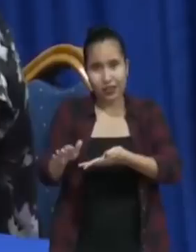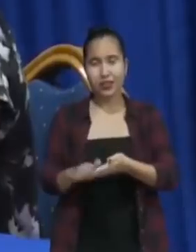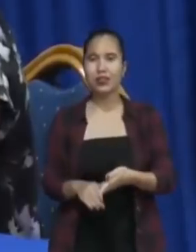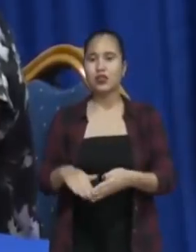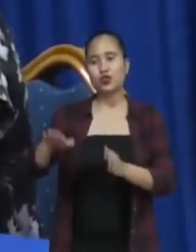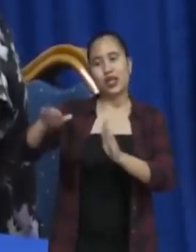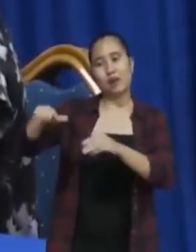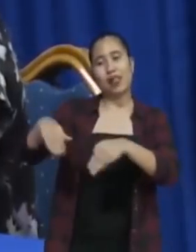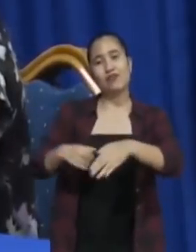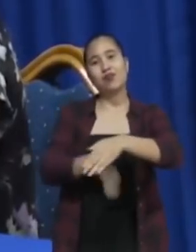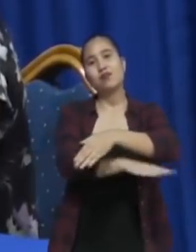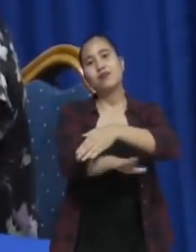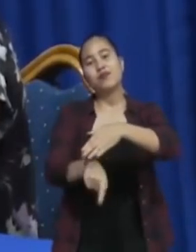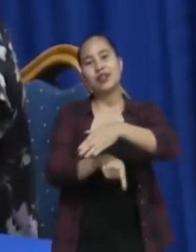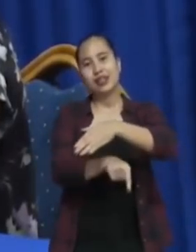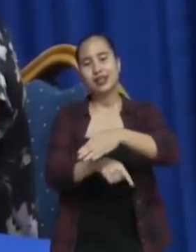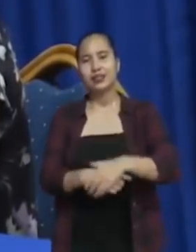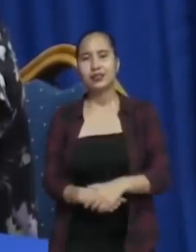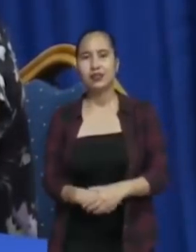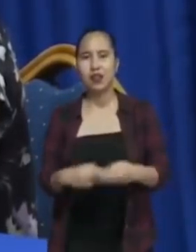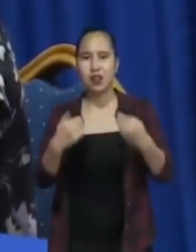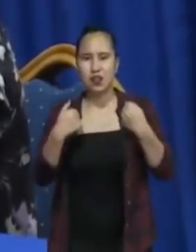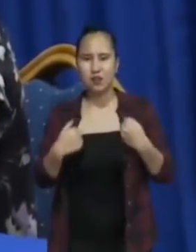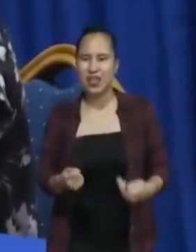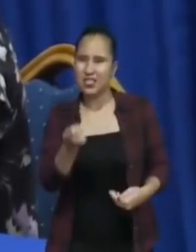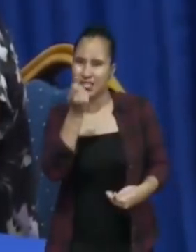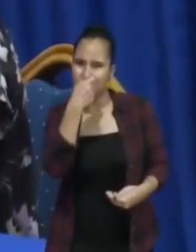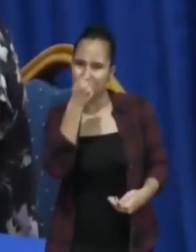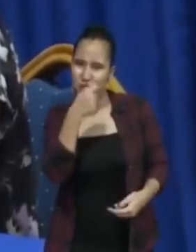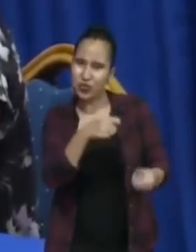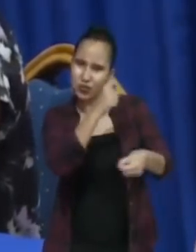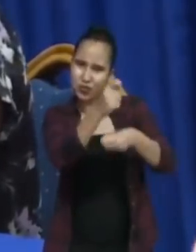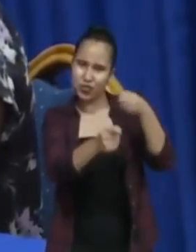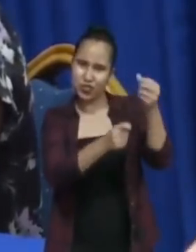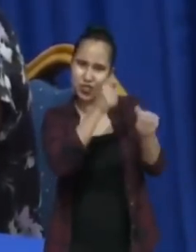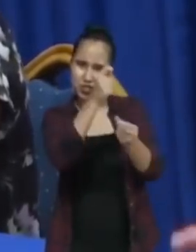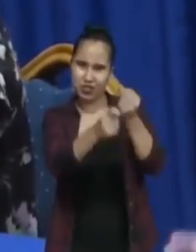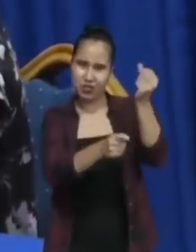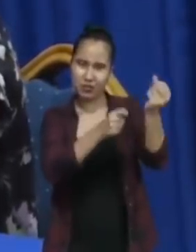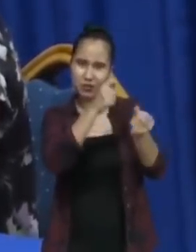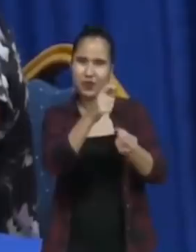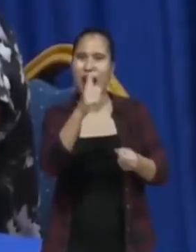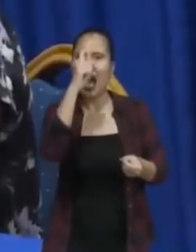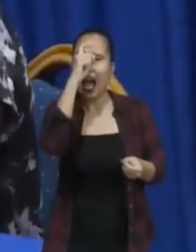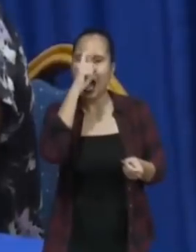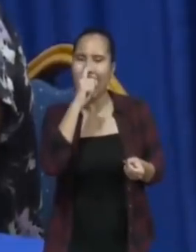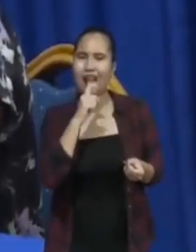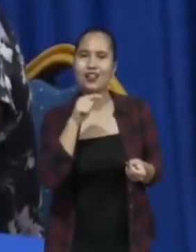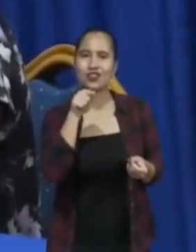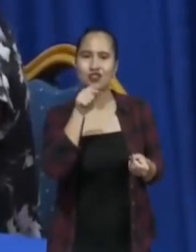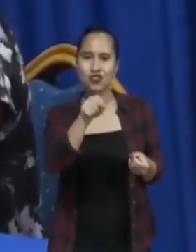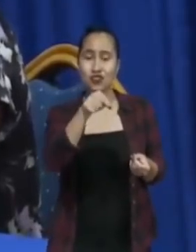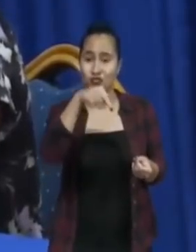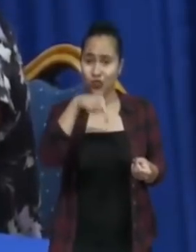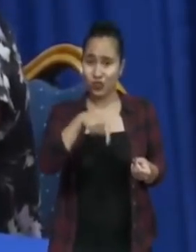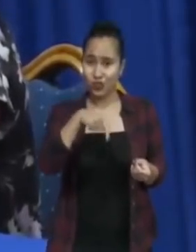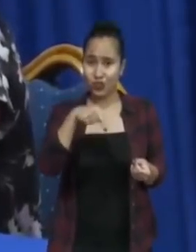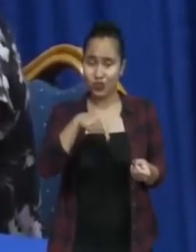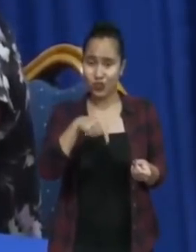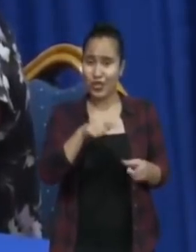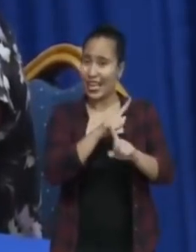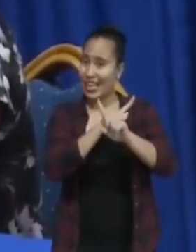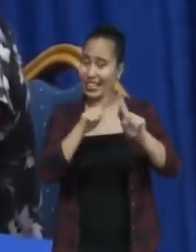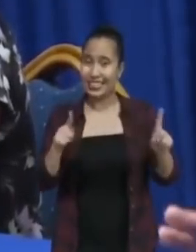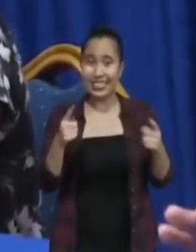Mensen die voor voeding en al dat soort zaken moeten zorgen. Als u nu niet de